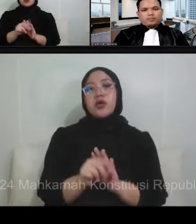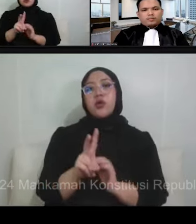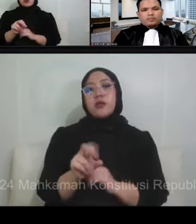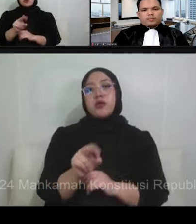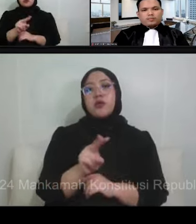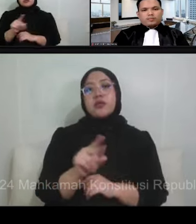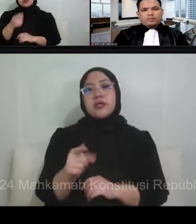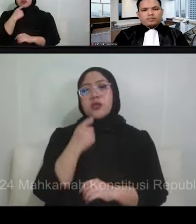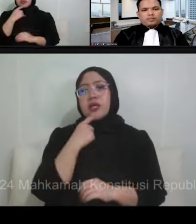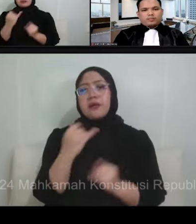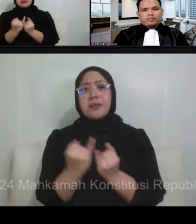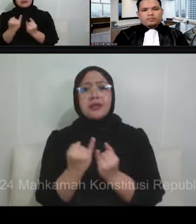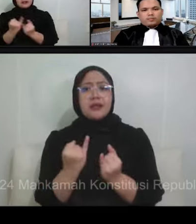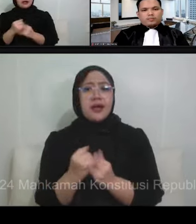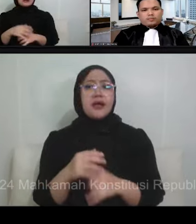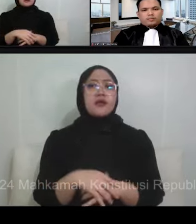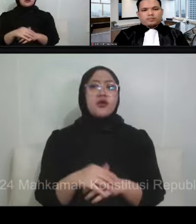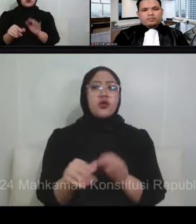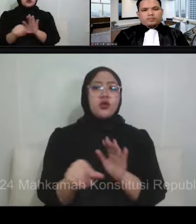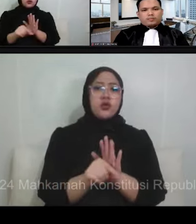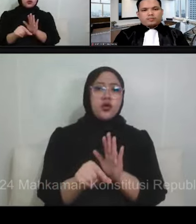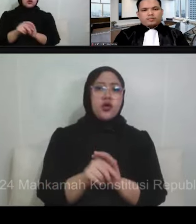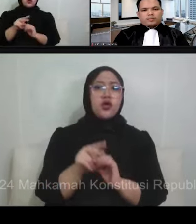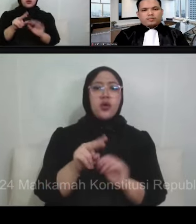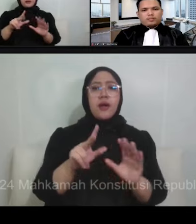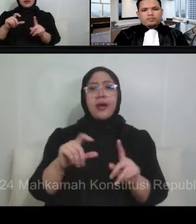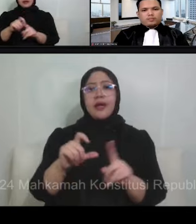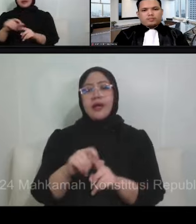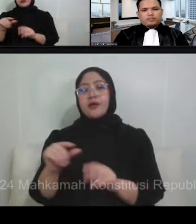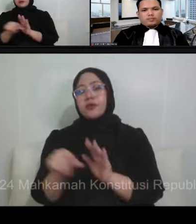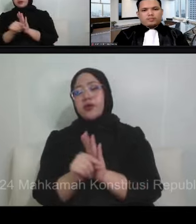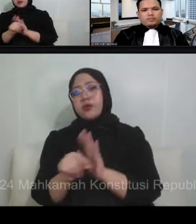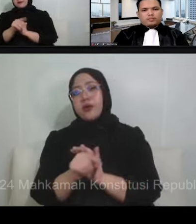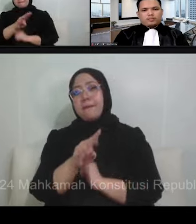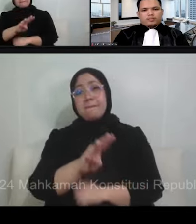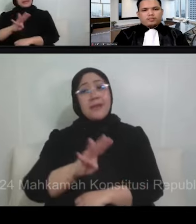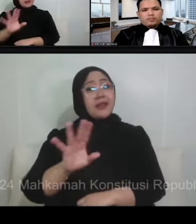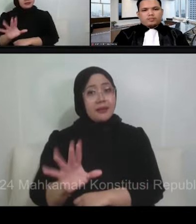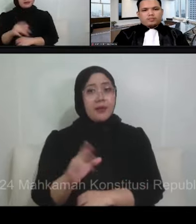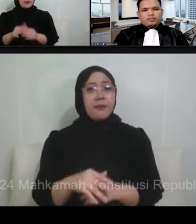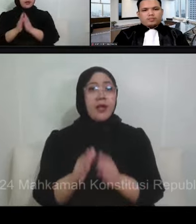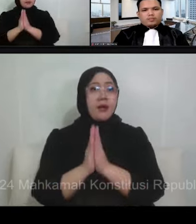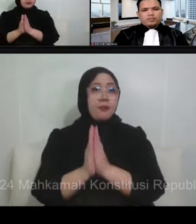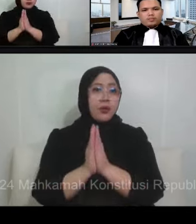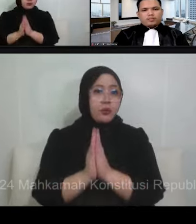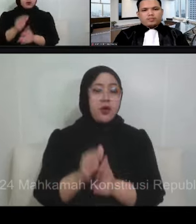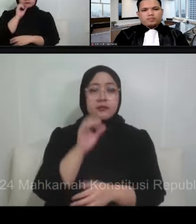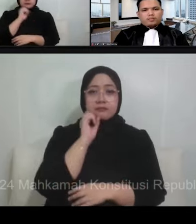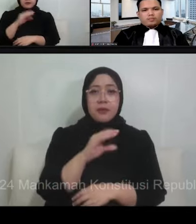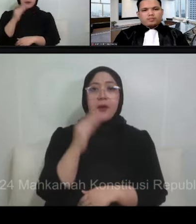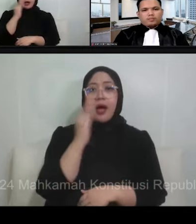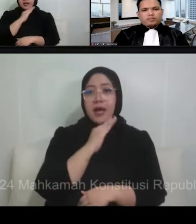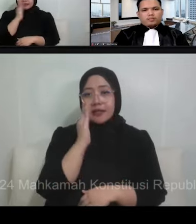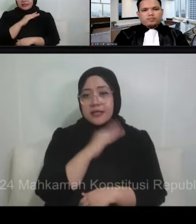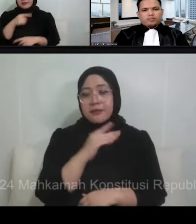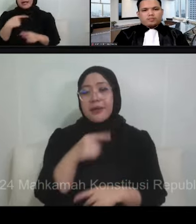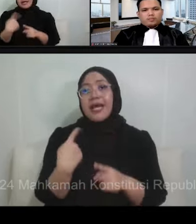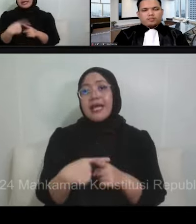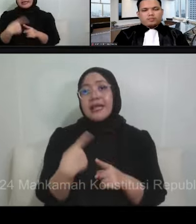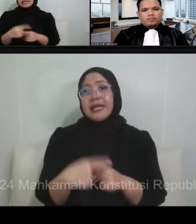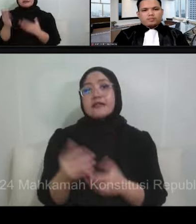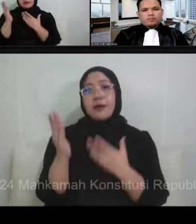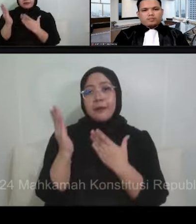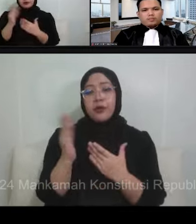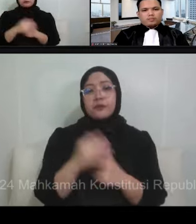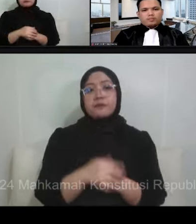dengan pasal 1 ayat 3 dan pasal 28d ayat 1 UD 1945 para pemohon mengemukakan dalil permohonan yang pada pokoknya sebagai berikut selengkapnya